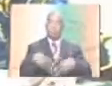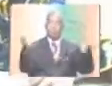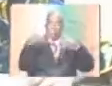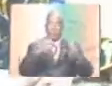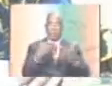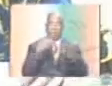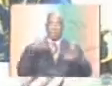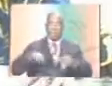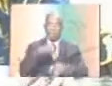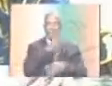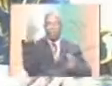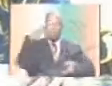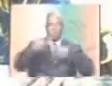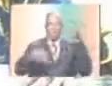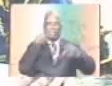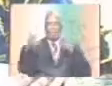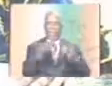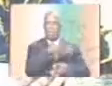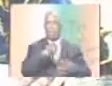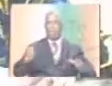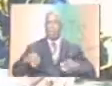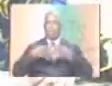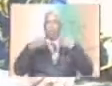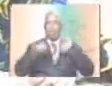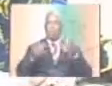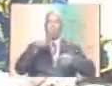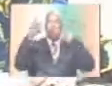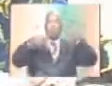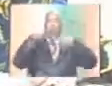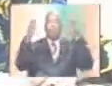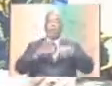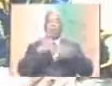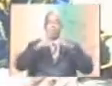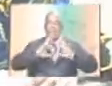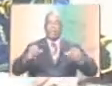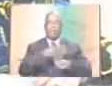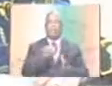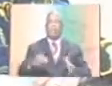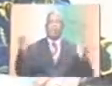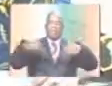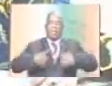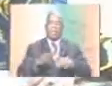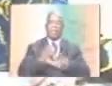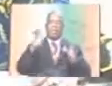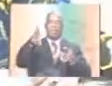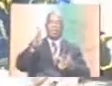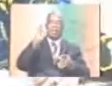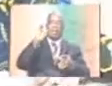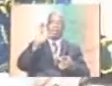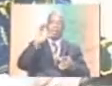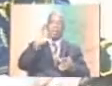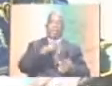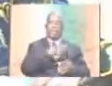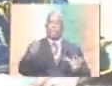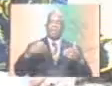sur l'honorable chemin de l'apaisement et de la paix. Le Forum national du PDCI RDA